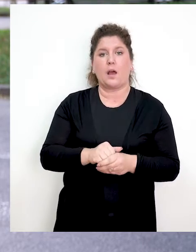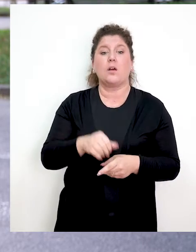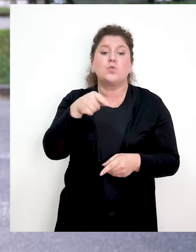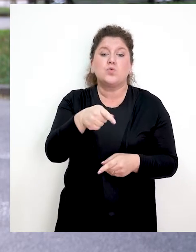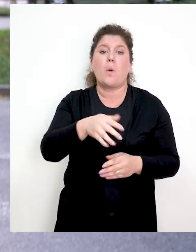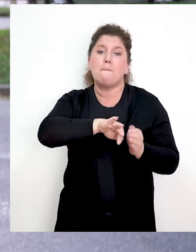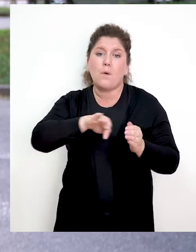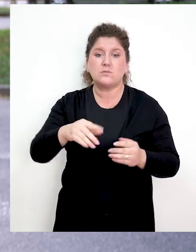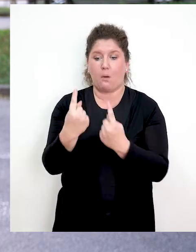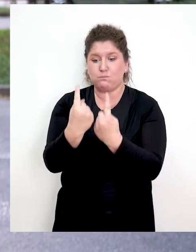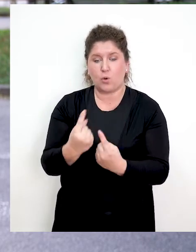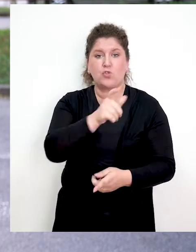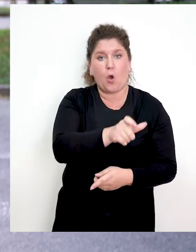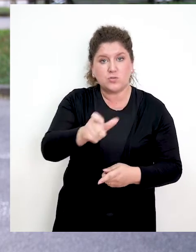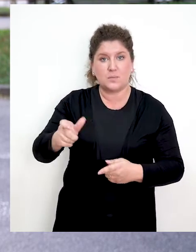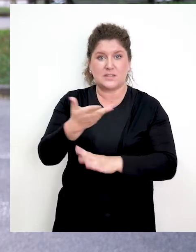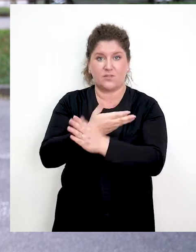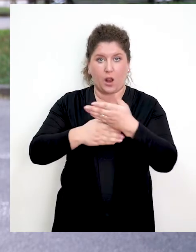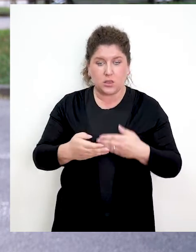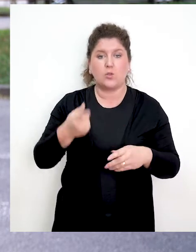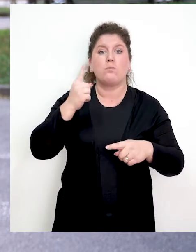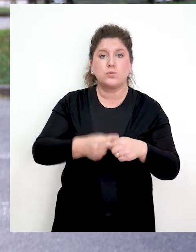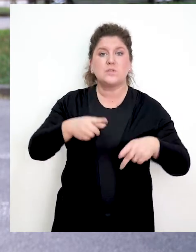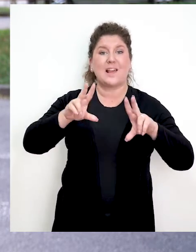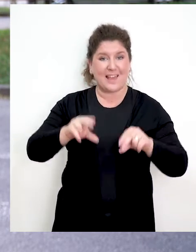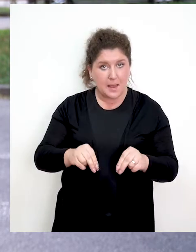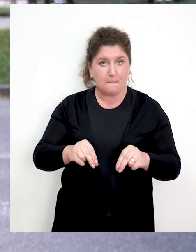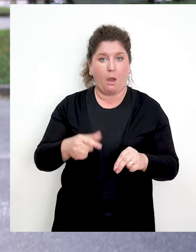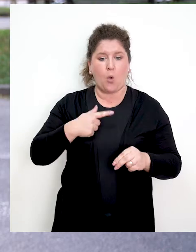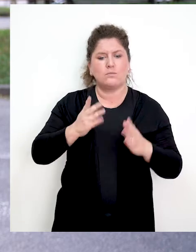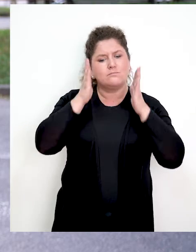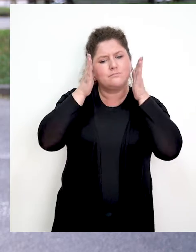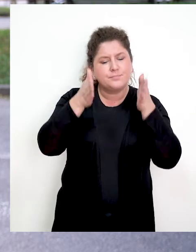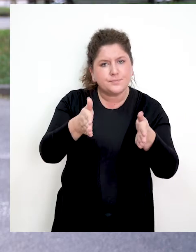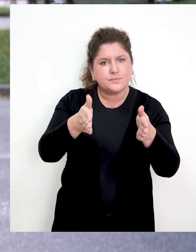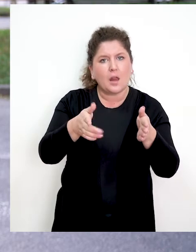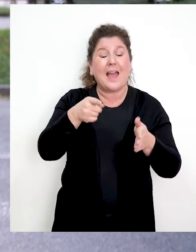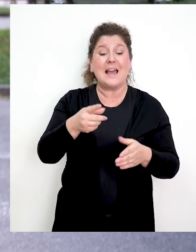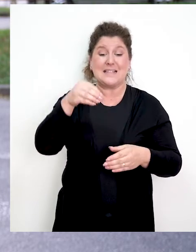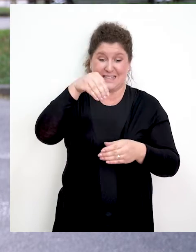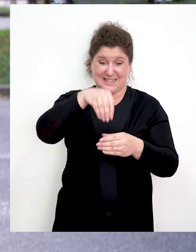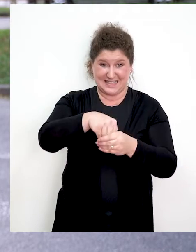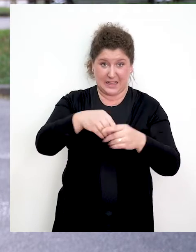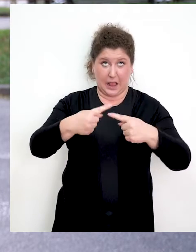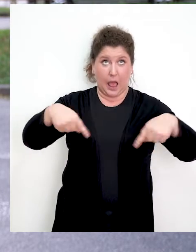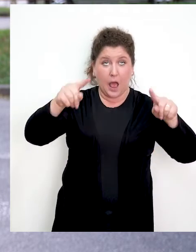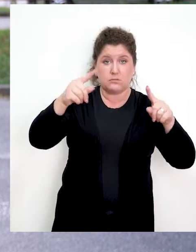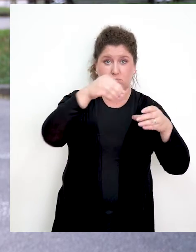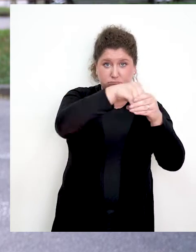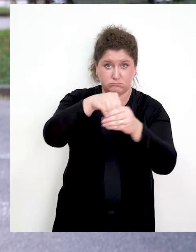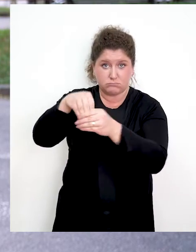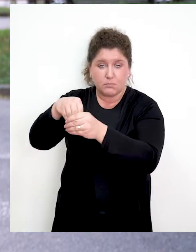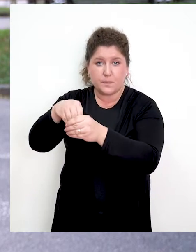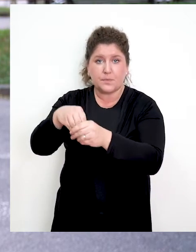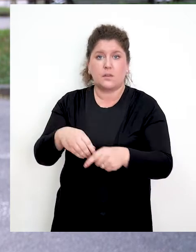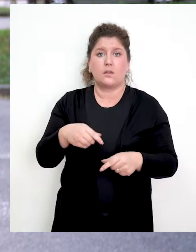stambene jedinice, stambeno zbrinjavanje nisu trgovina za trgovanje, znači jedinice, nego da su to ljudska